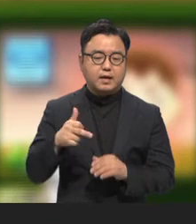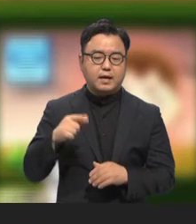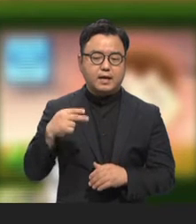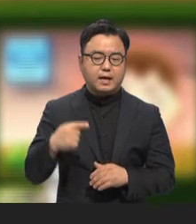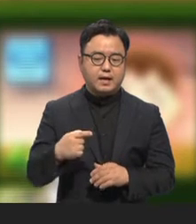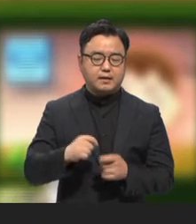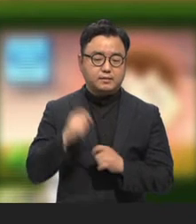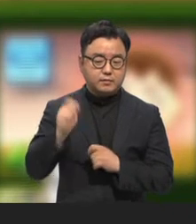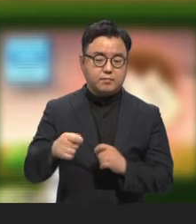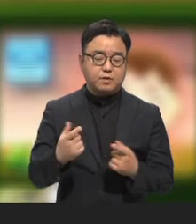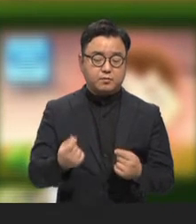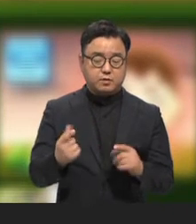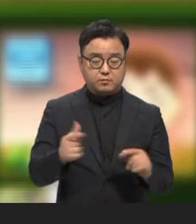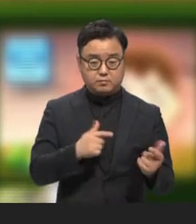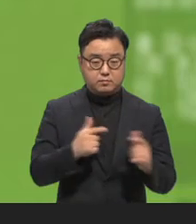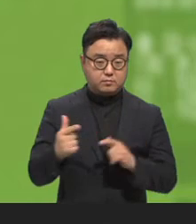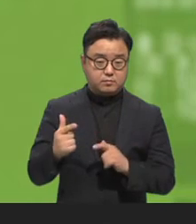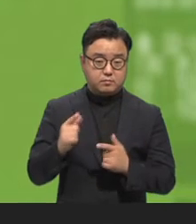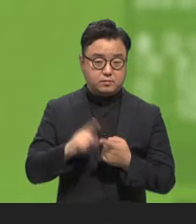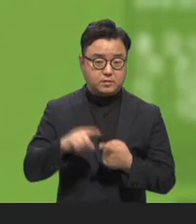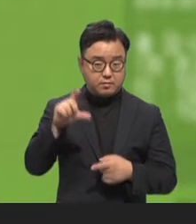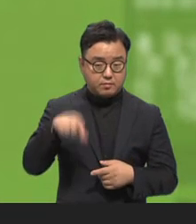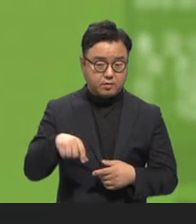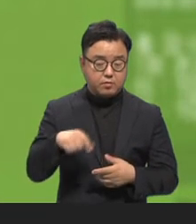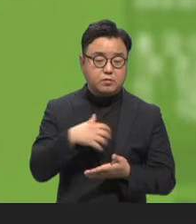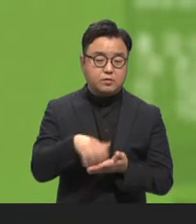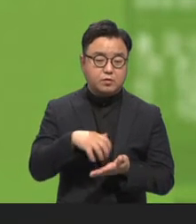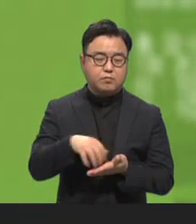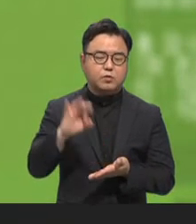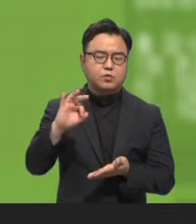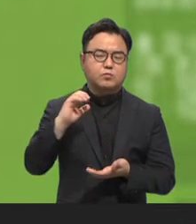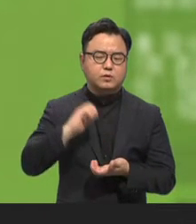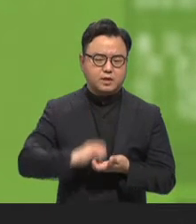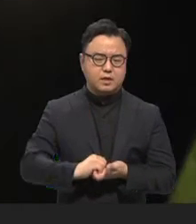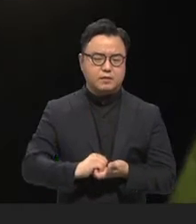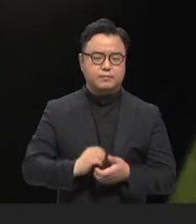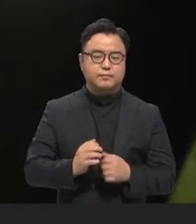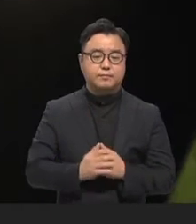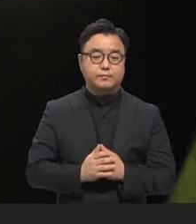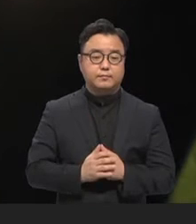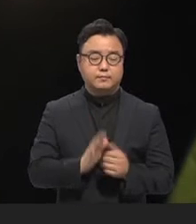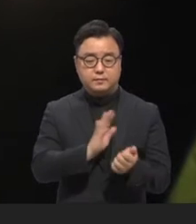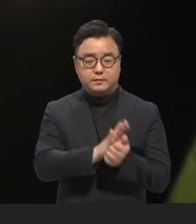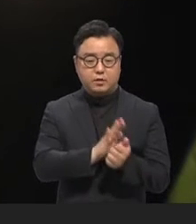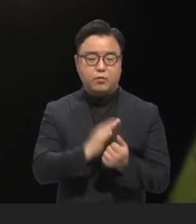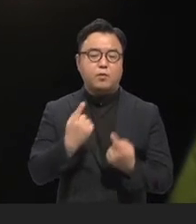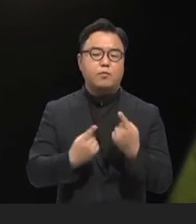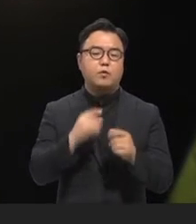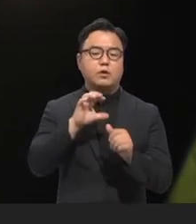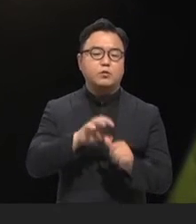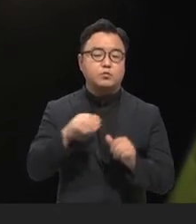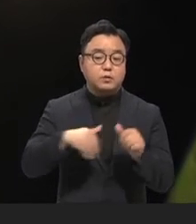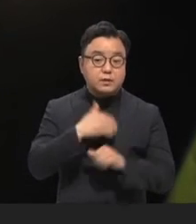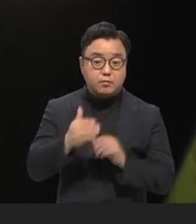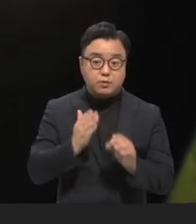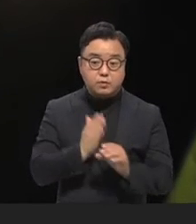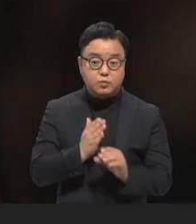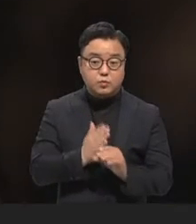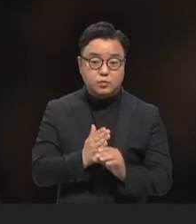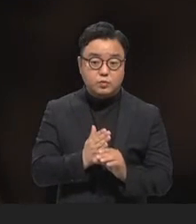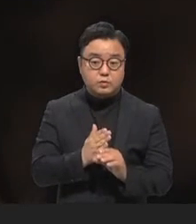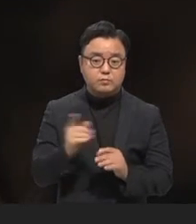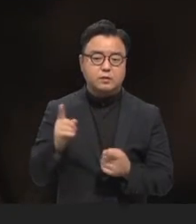웹보드 게임을 할 때에도 결제 액수에는 법적인 상한선이 있습니다 지원보다 규제 중심의 분위기가 게임